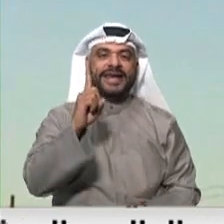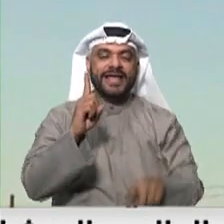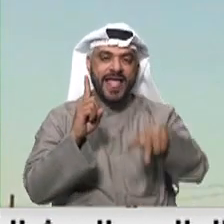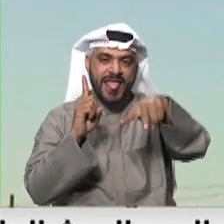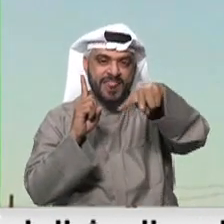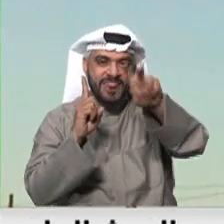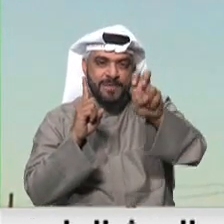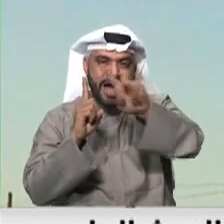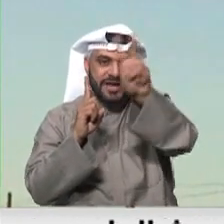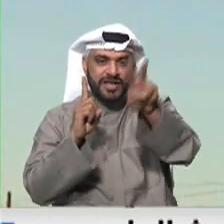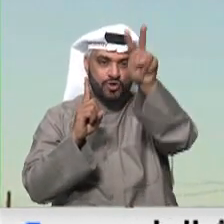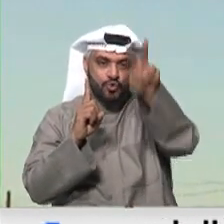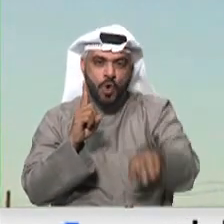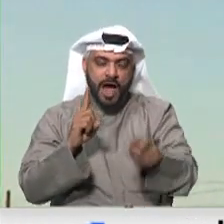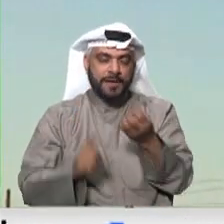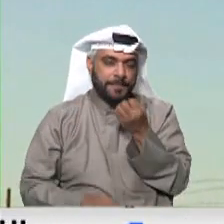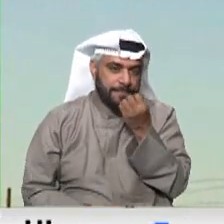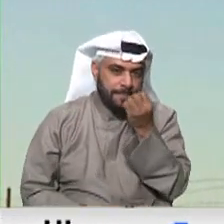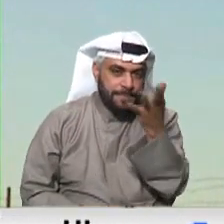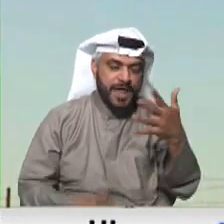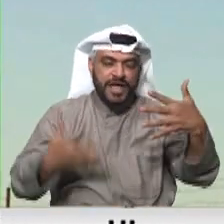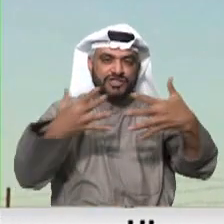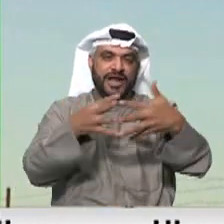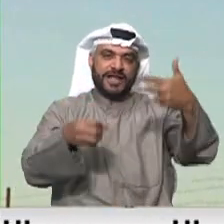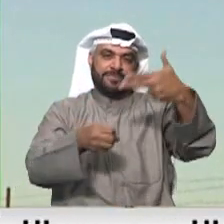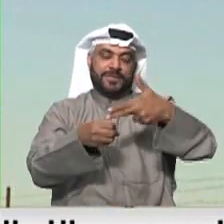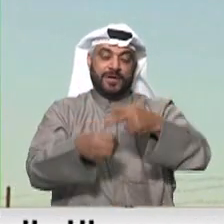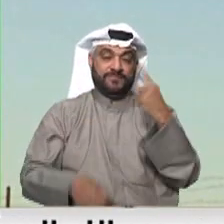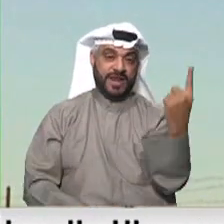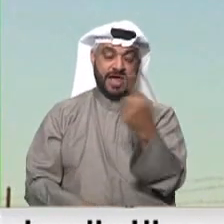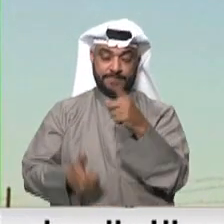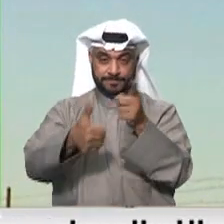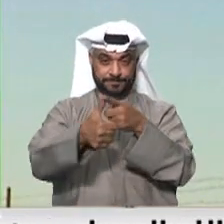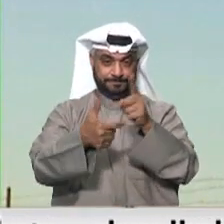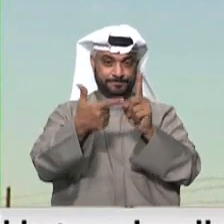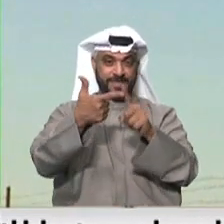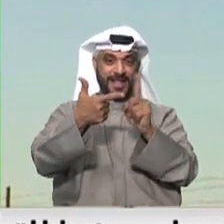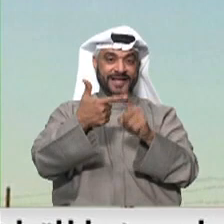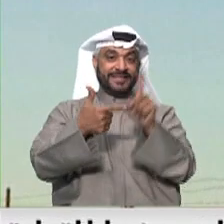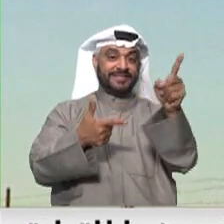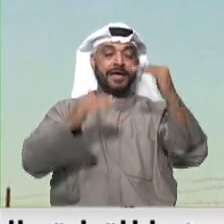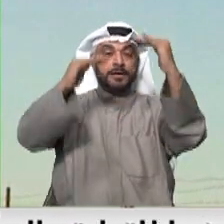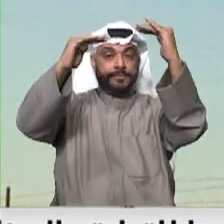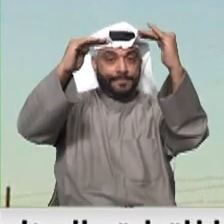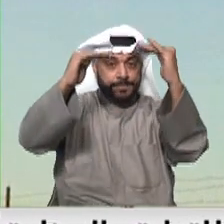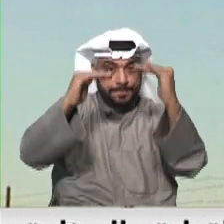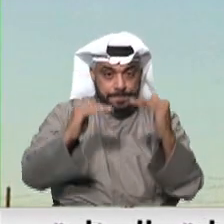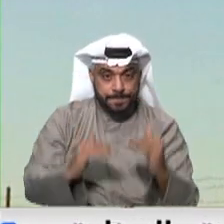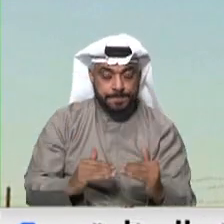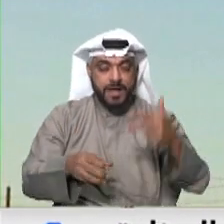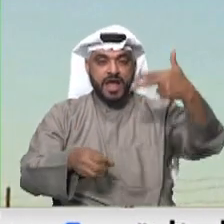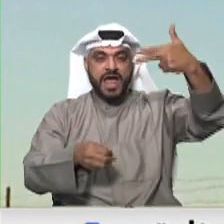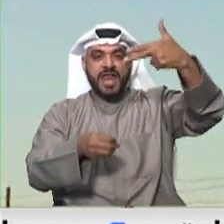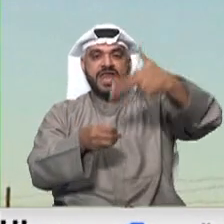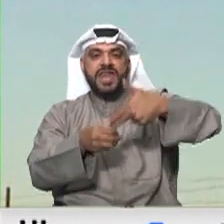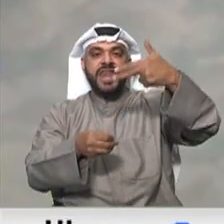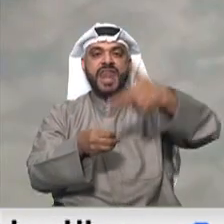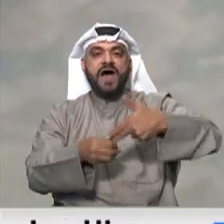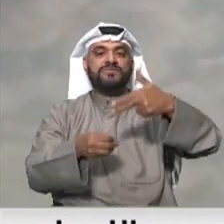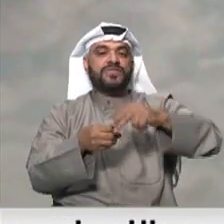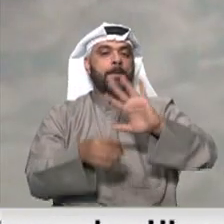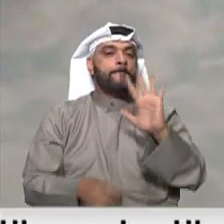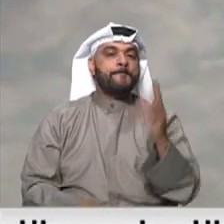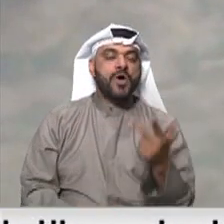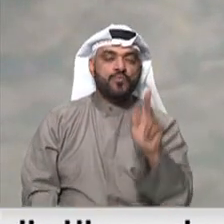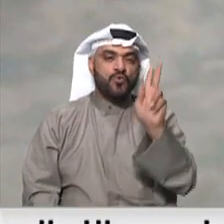مؤسسه البترول الكويتيه كذلك عالميا فقد تراجعت اسعار النفط العالميه خلال جلسه تداولات